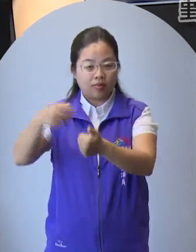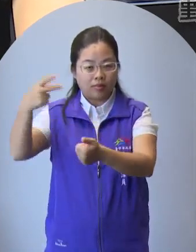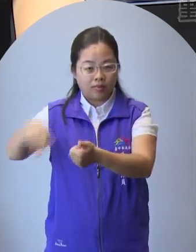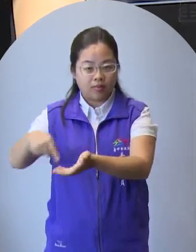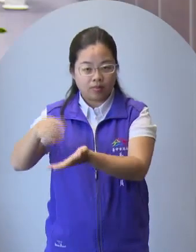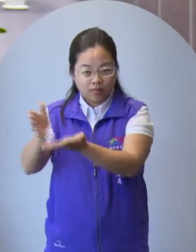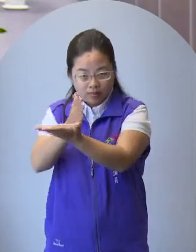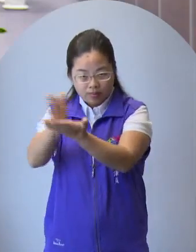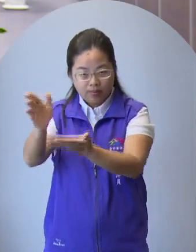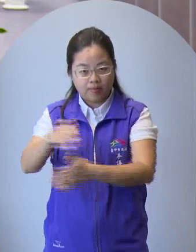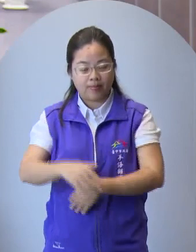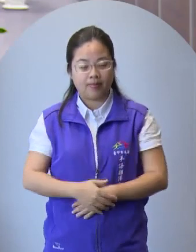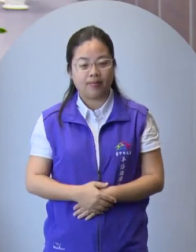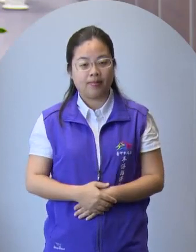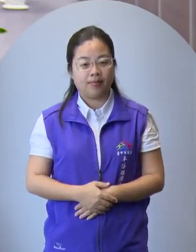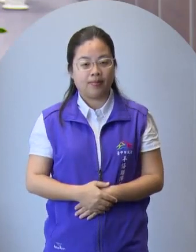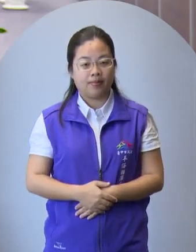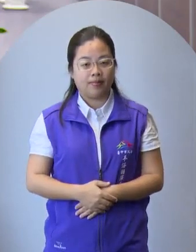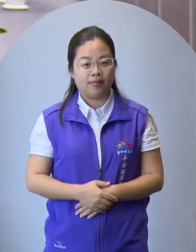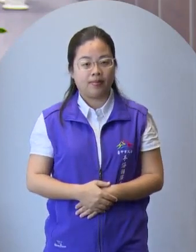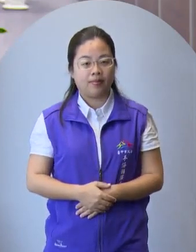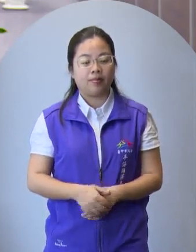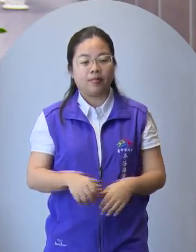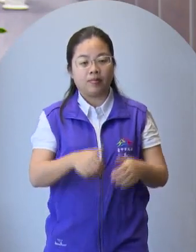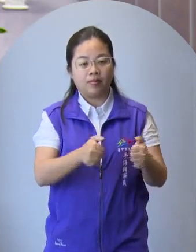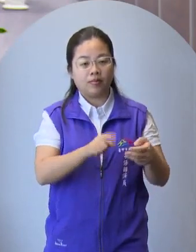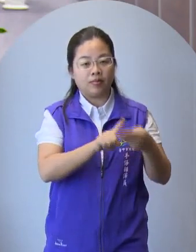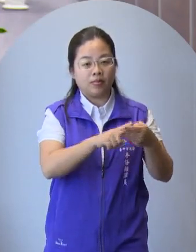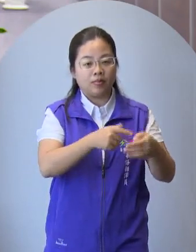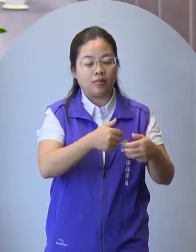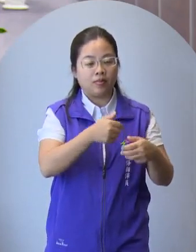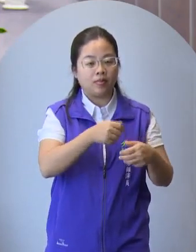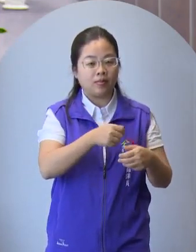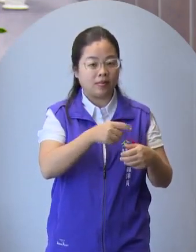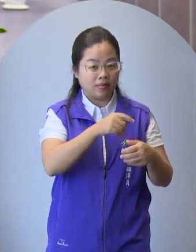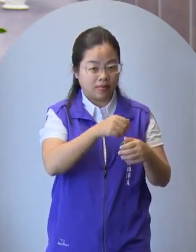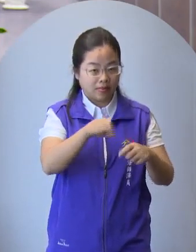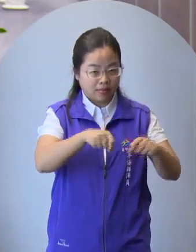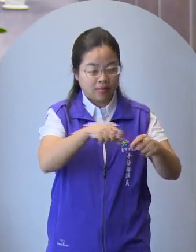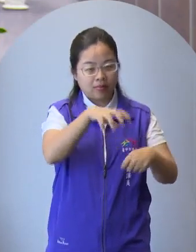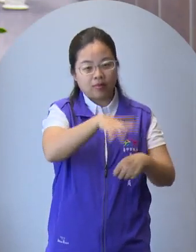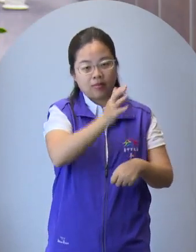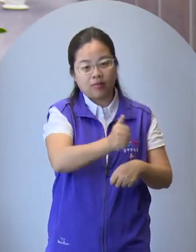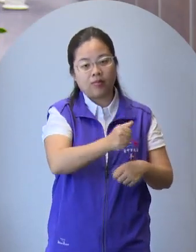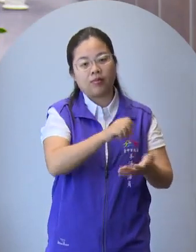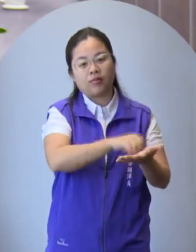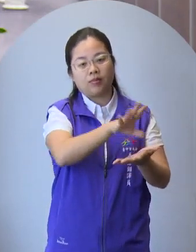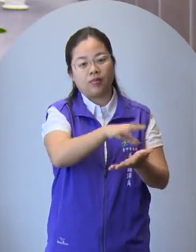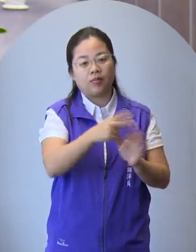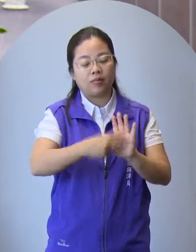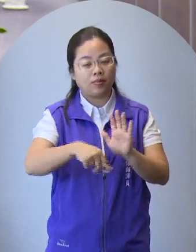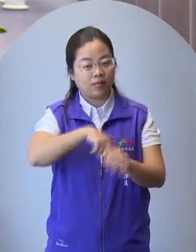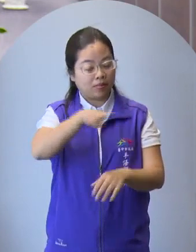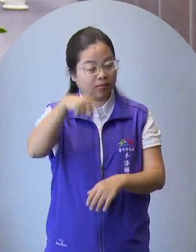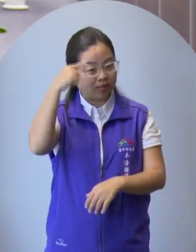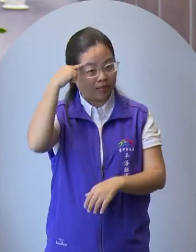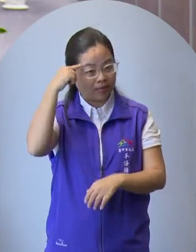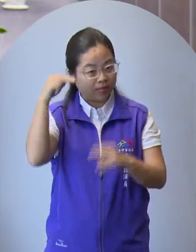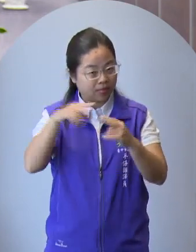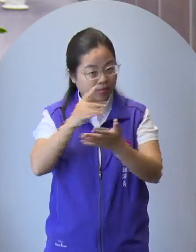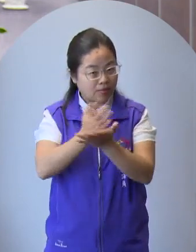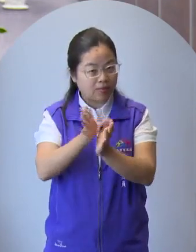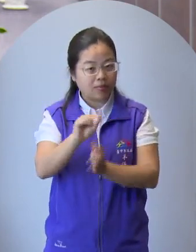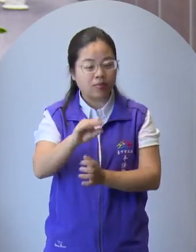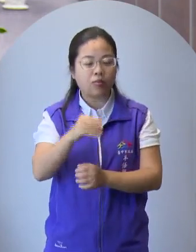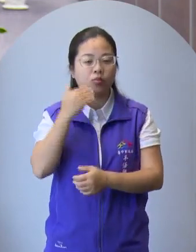上补充。 好，谢谢我们主计处长哈林淑琴的一个报告跟说明。请问大家有没有意见？如果没